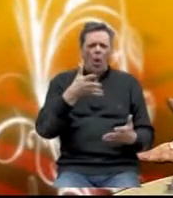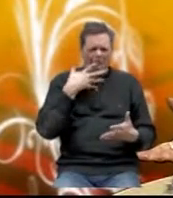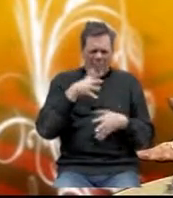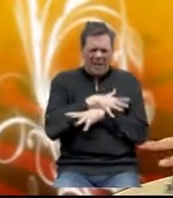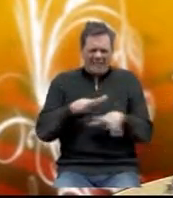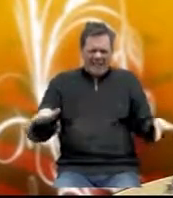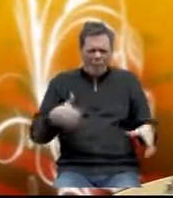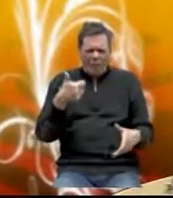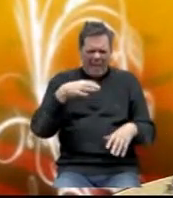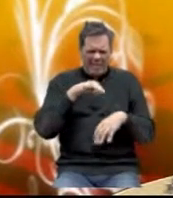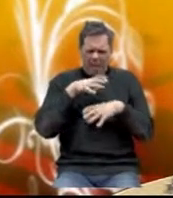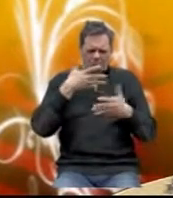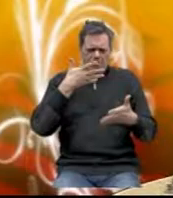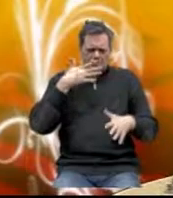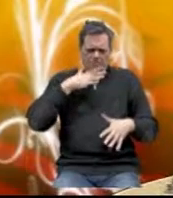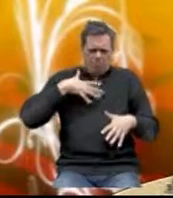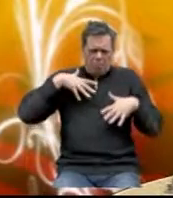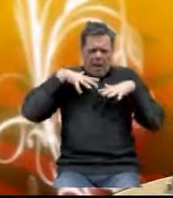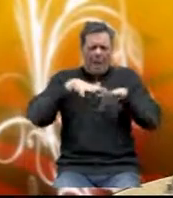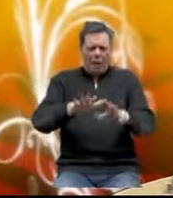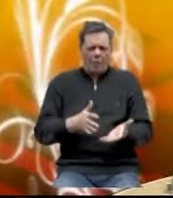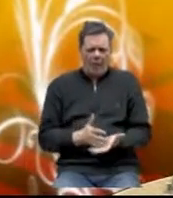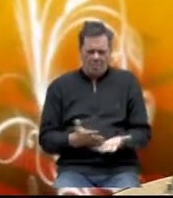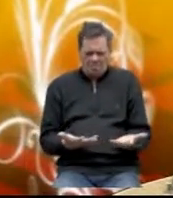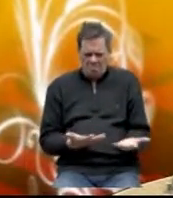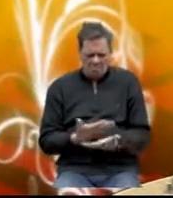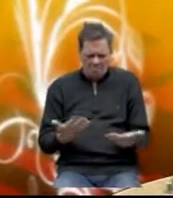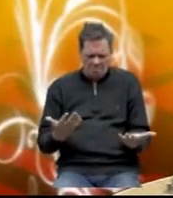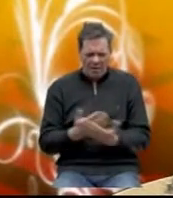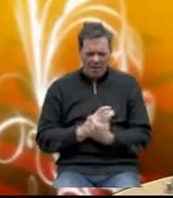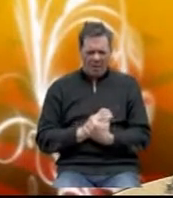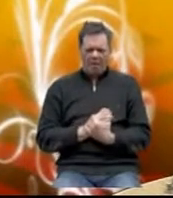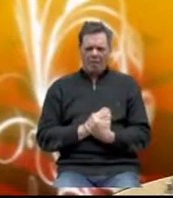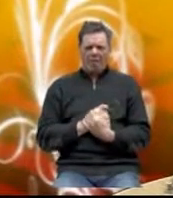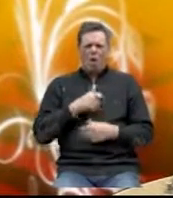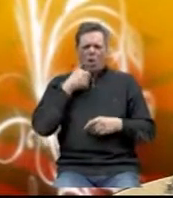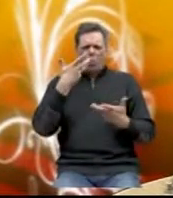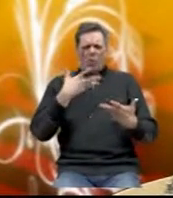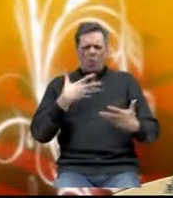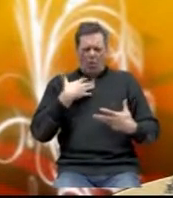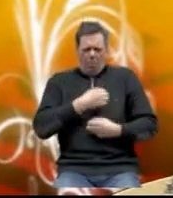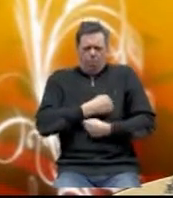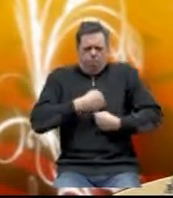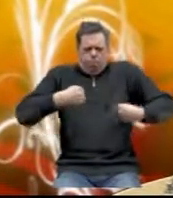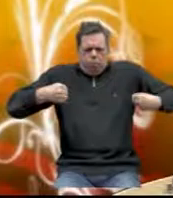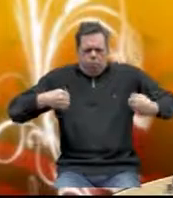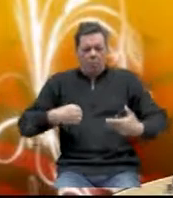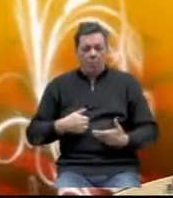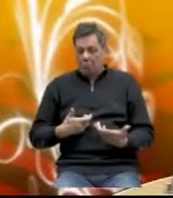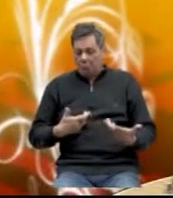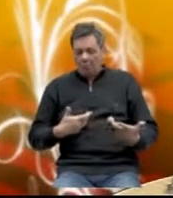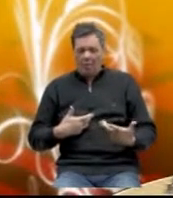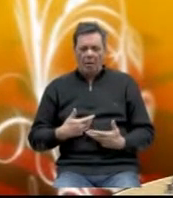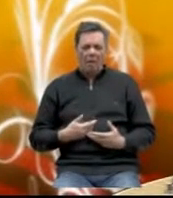katastrofa jedne nacije. Kako su kako usale svoje srce, svoju jetru, svoje sve, tako usala i svoj